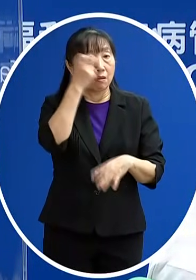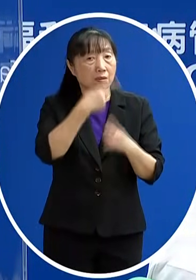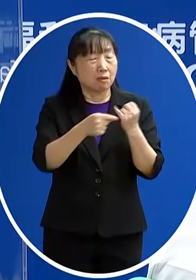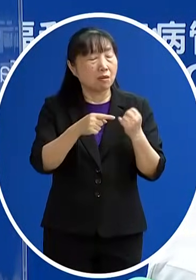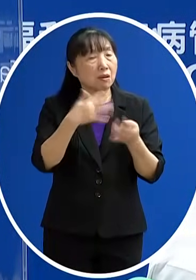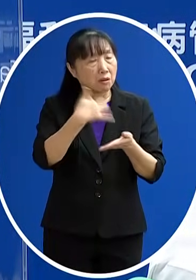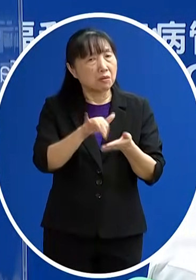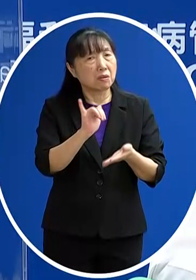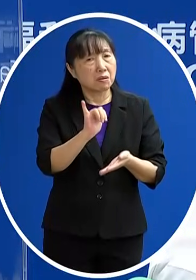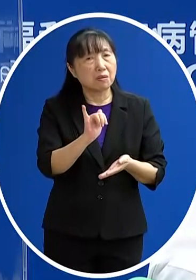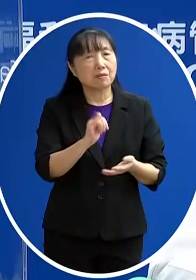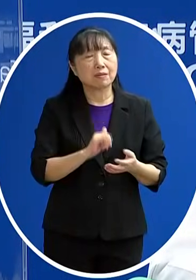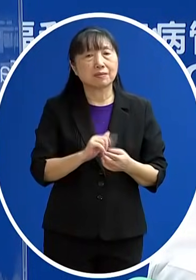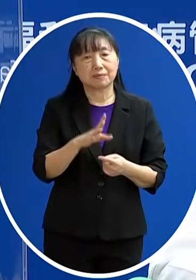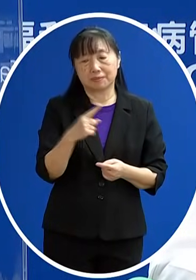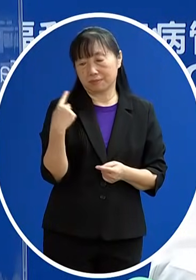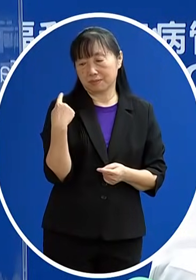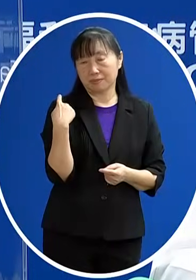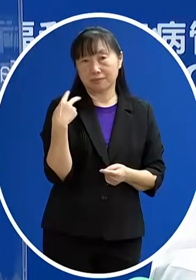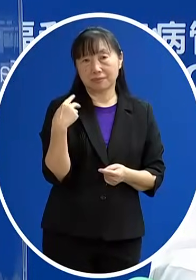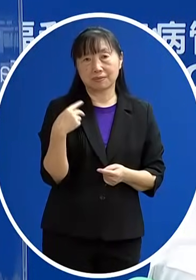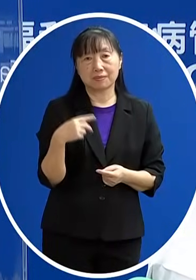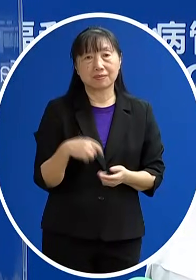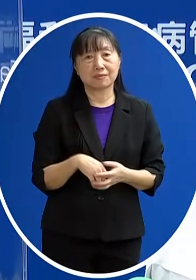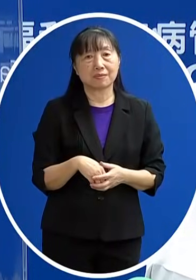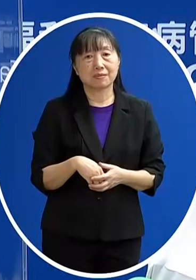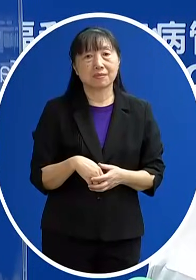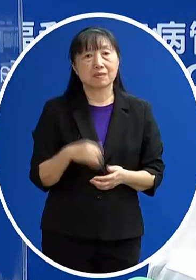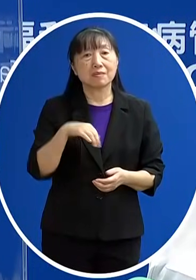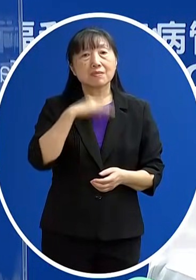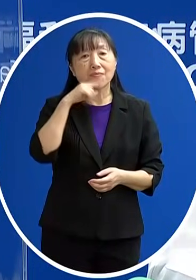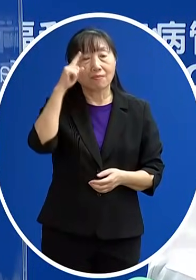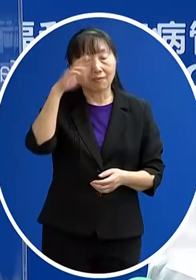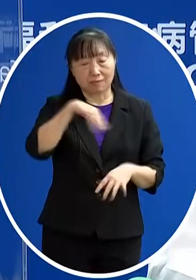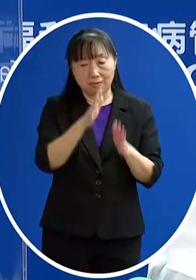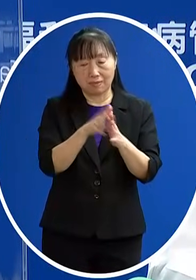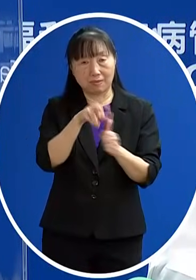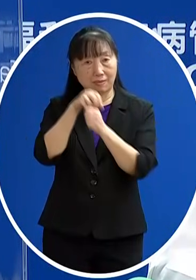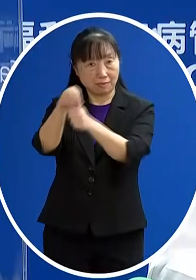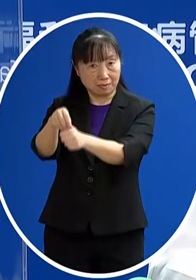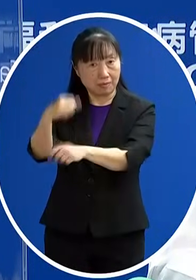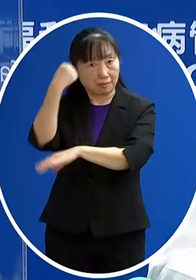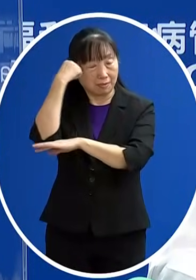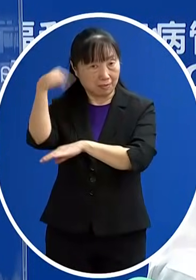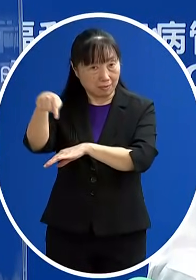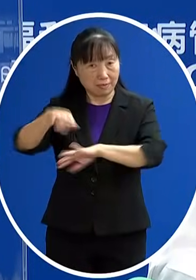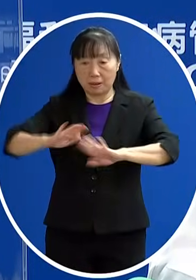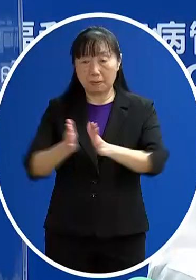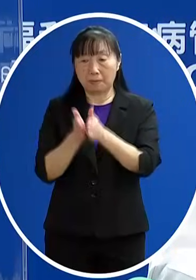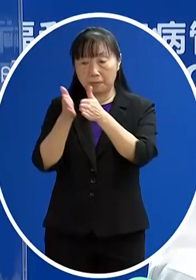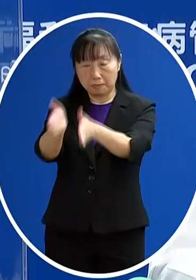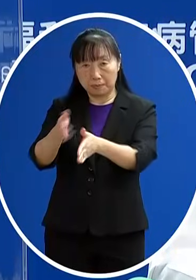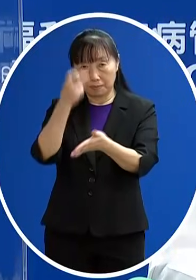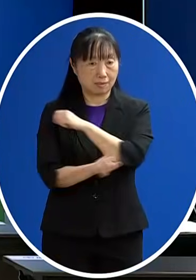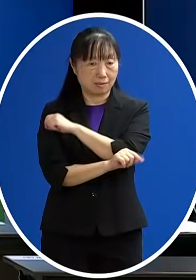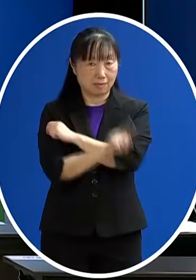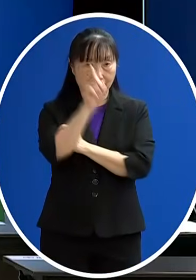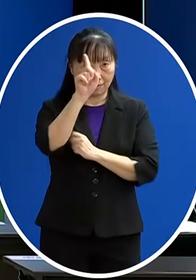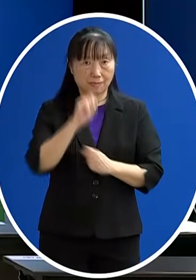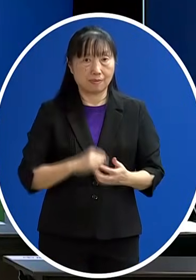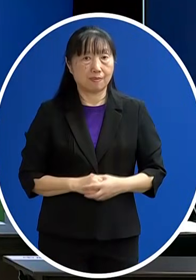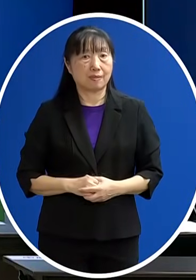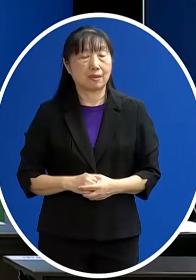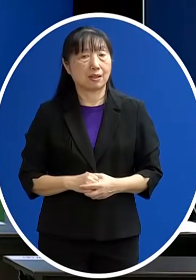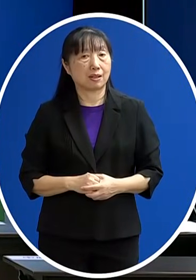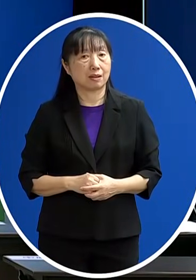我想大概这2天在集中检疫所一定下来之后，我们就会立刻来进行相关的采检的作业。 谢谢